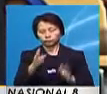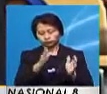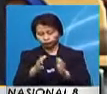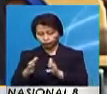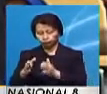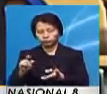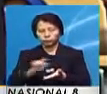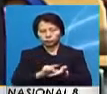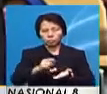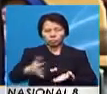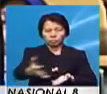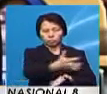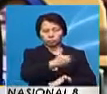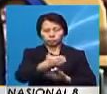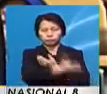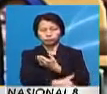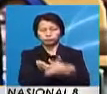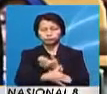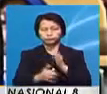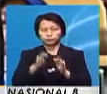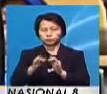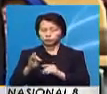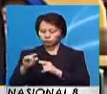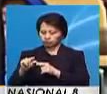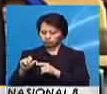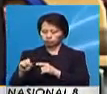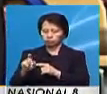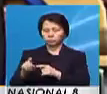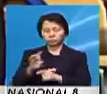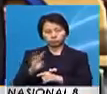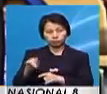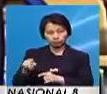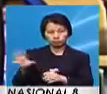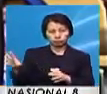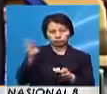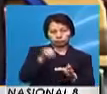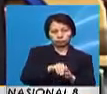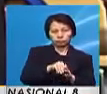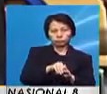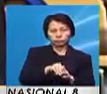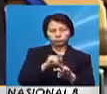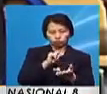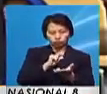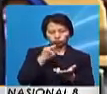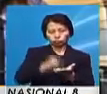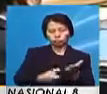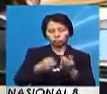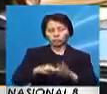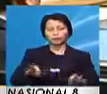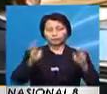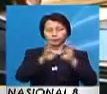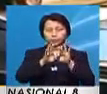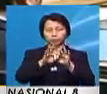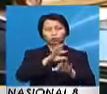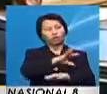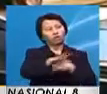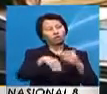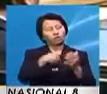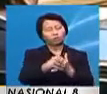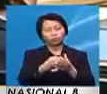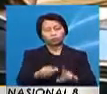pendapatan negara, walaupun GST merupakan salah satu daripada cukai yang penting, secara keseluruhan dia